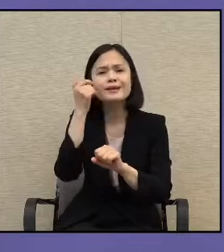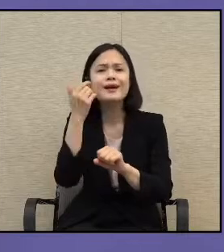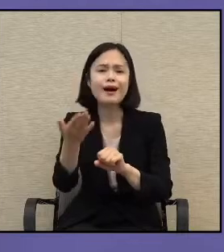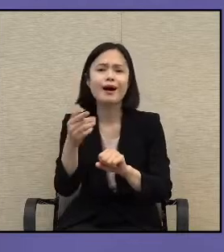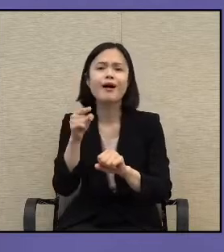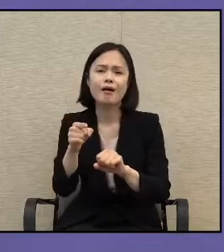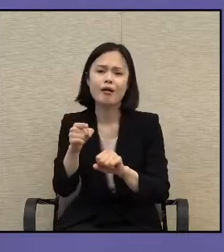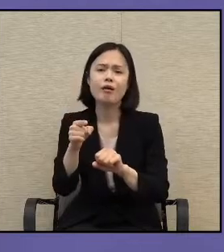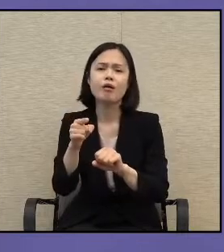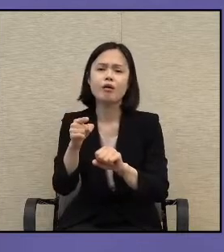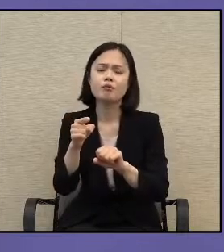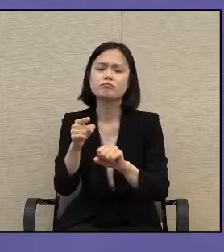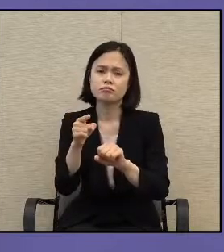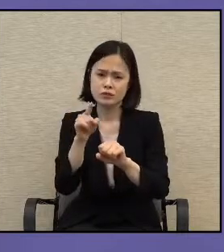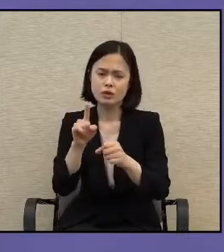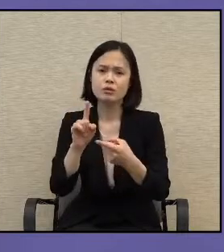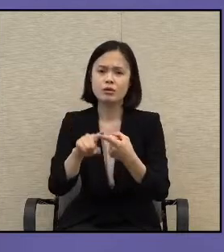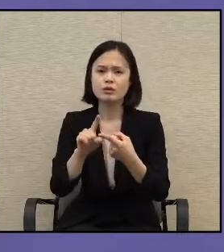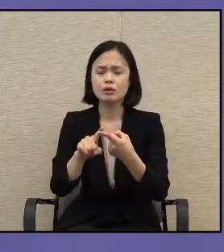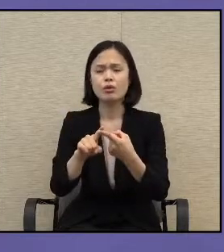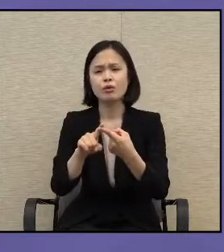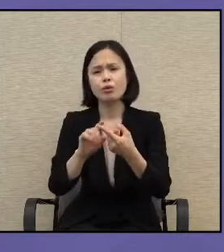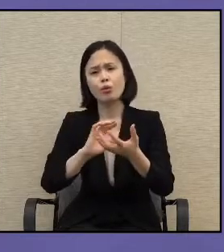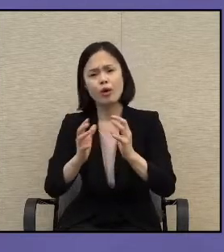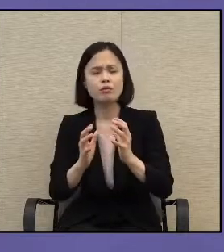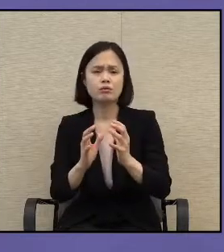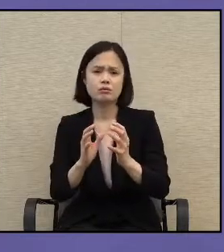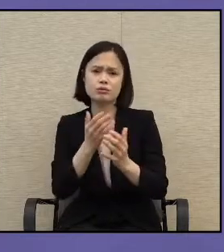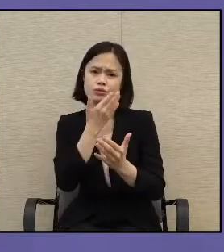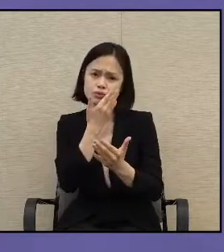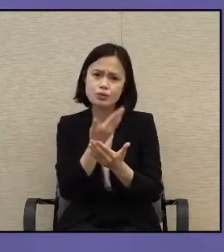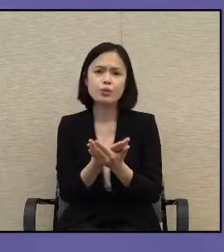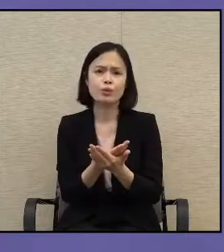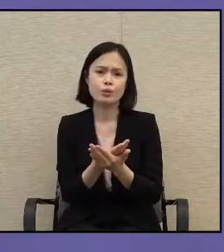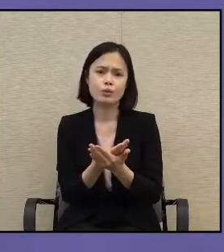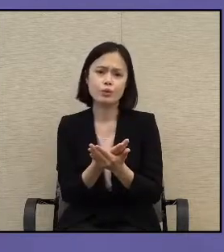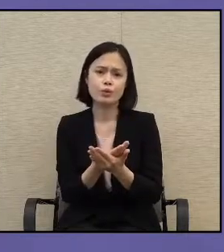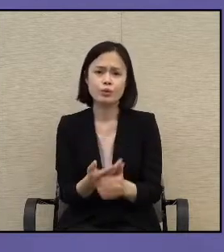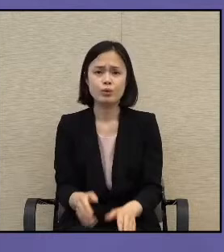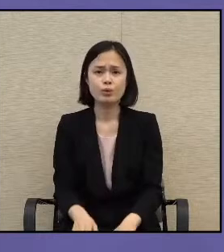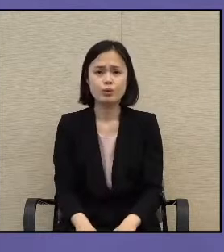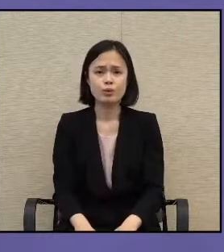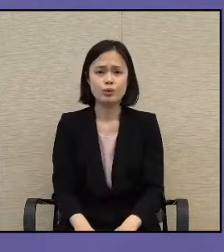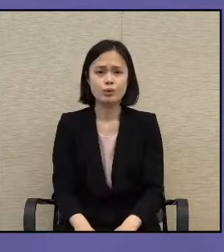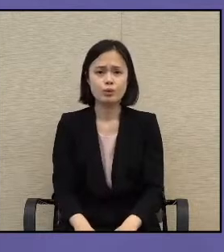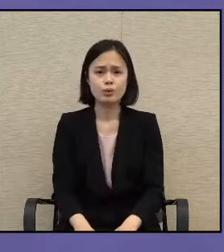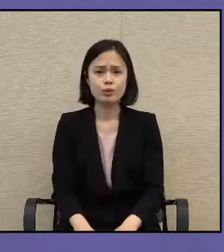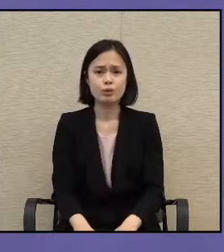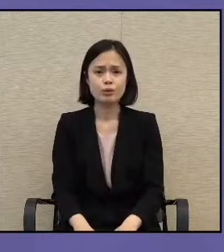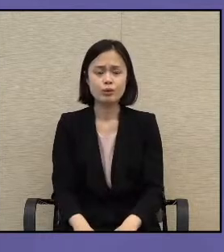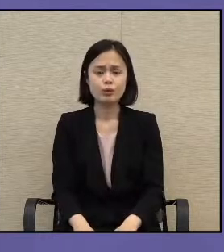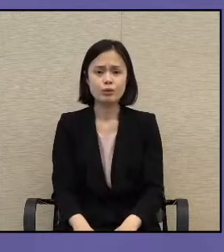또한 이야기하고 있습니다. 그래서 아래는 이제 저자들의 기술인데, 이렇게